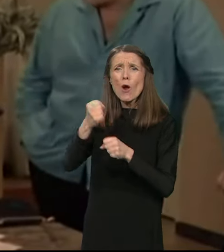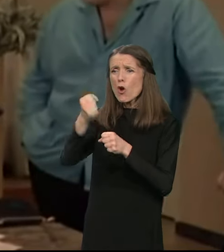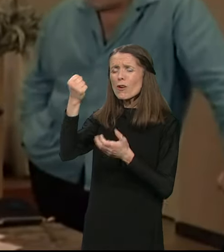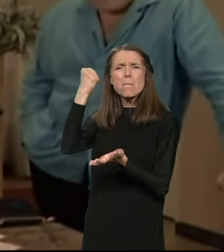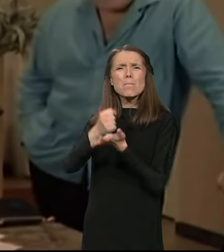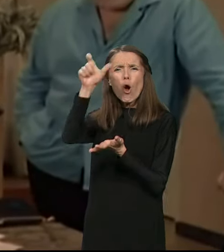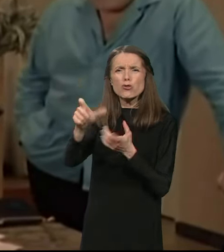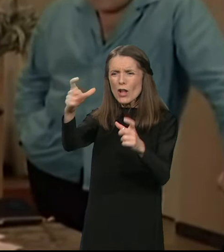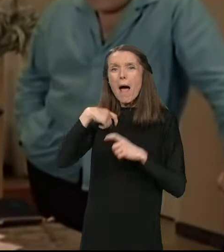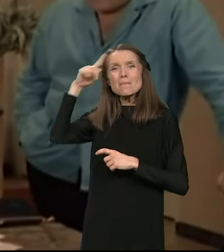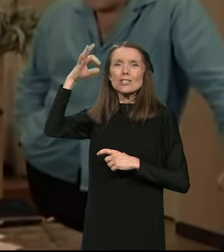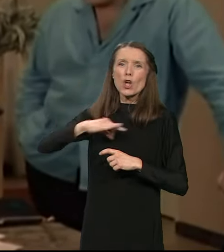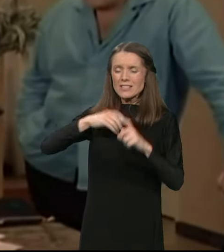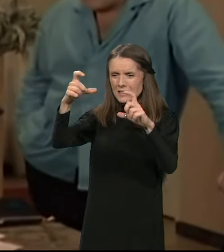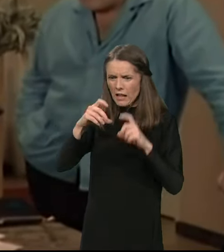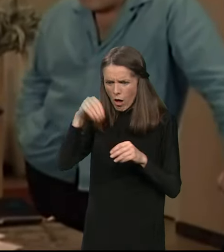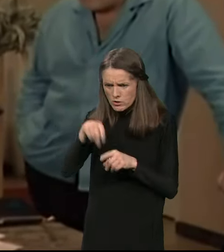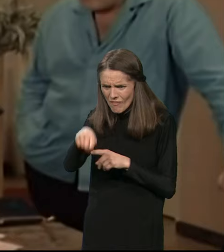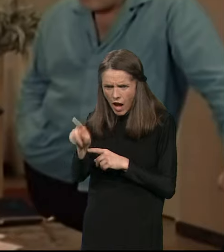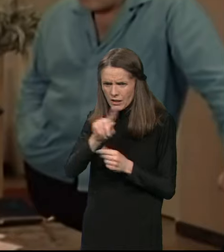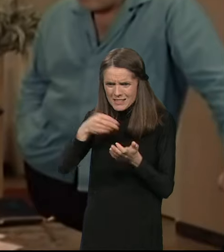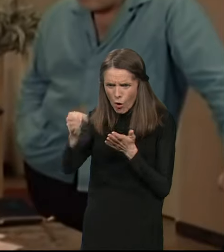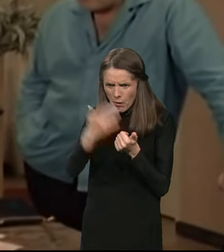pred tužbu. Šta se tebi desilo?